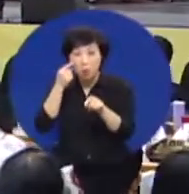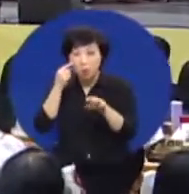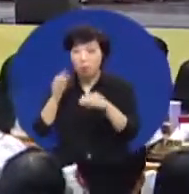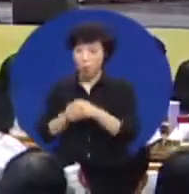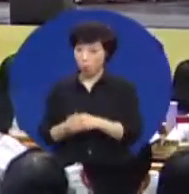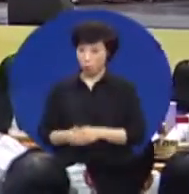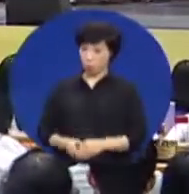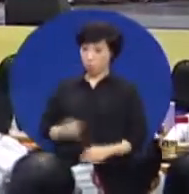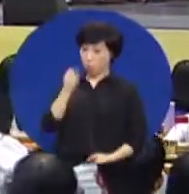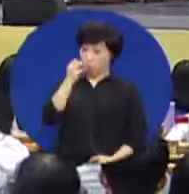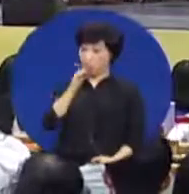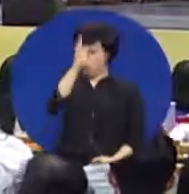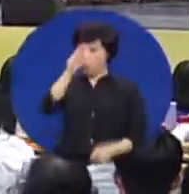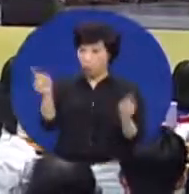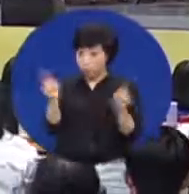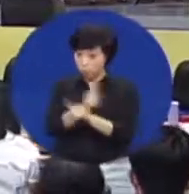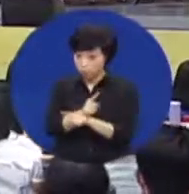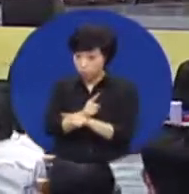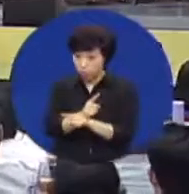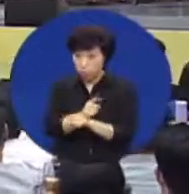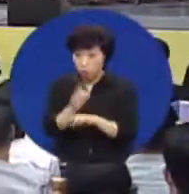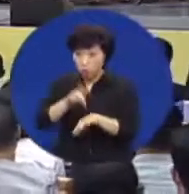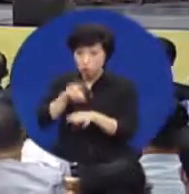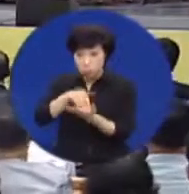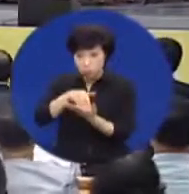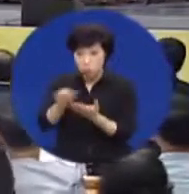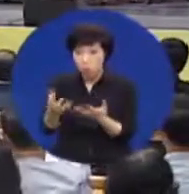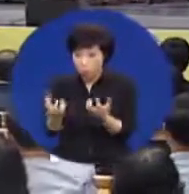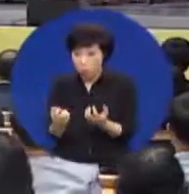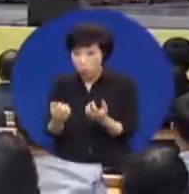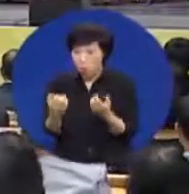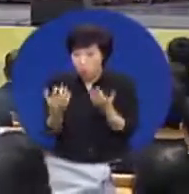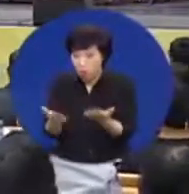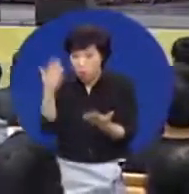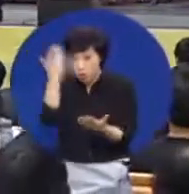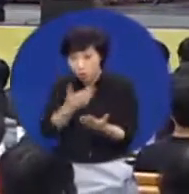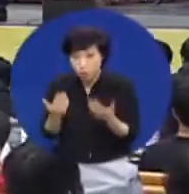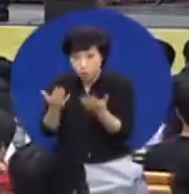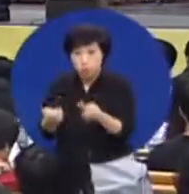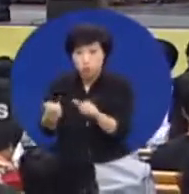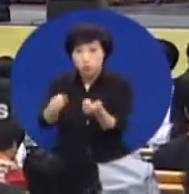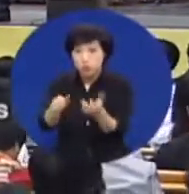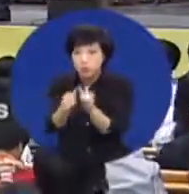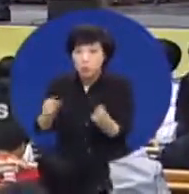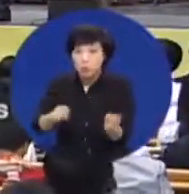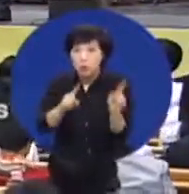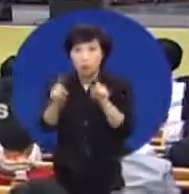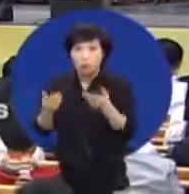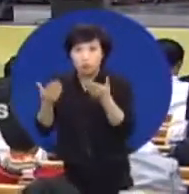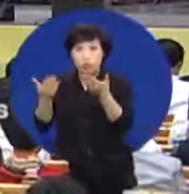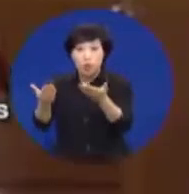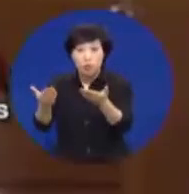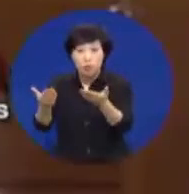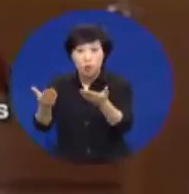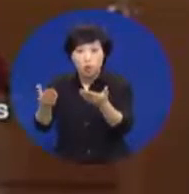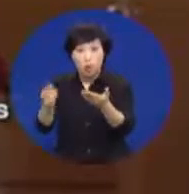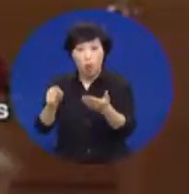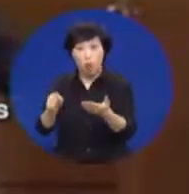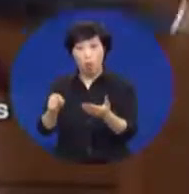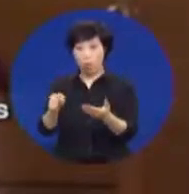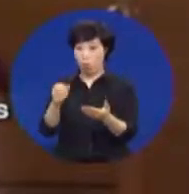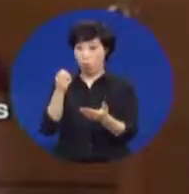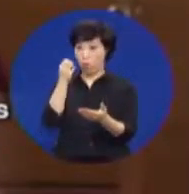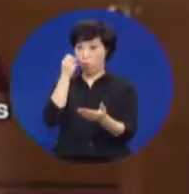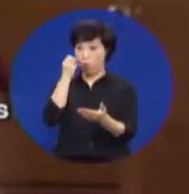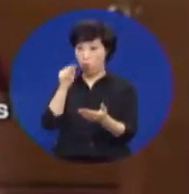고쳐, 귀신 쫓아, 문둥이 고쳐, 죽은 자를 살려. 그러니까